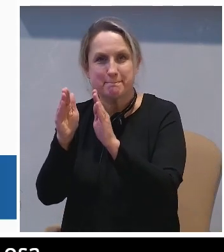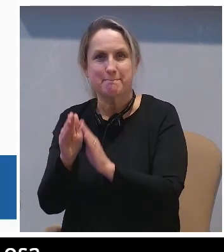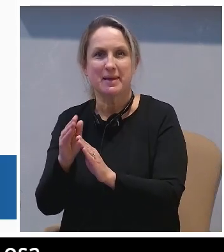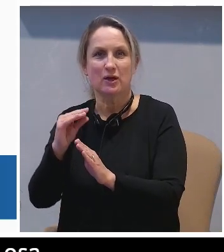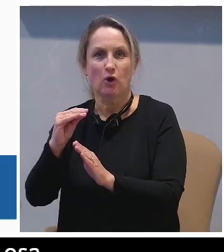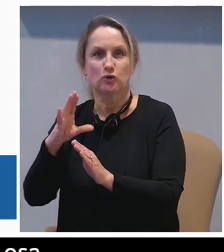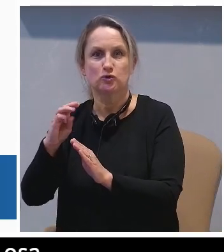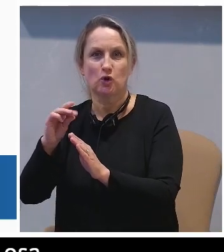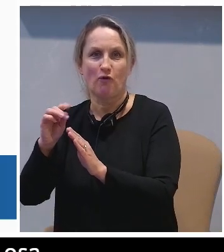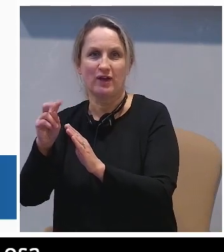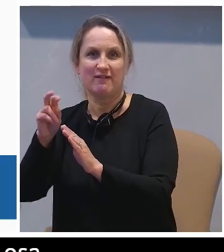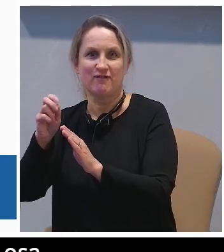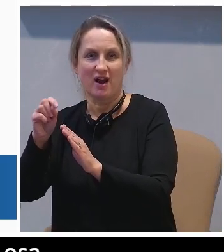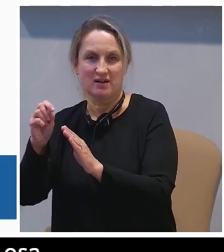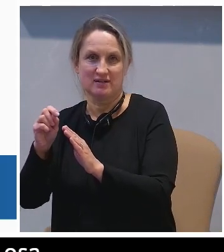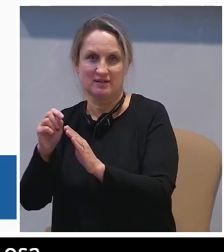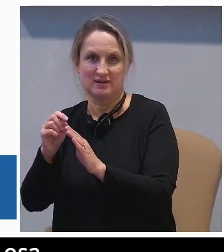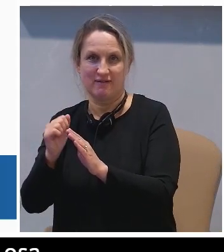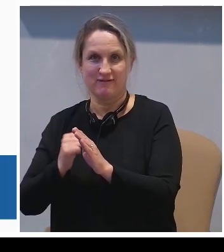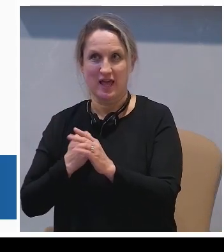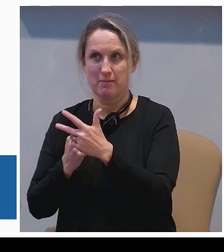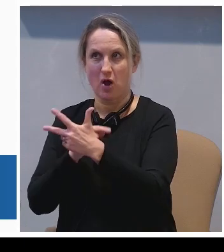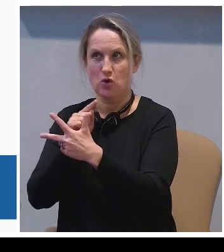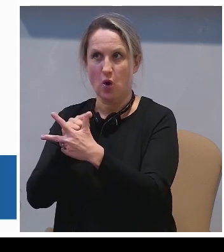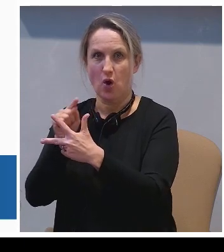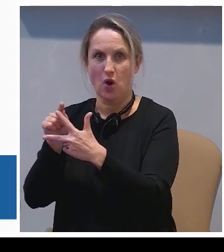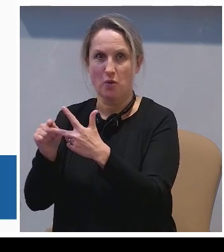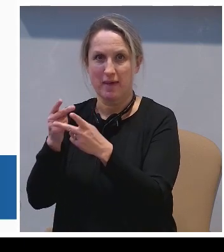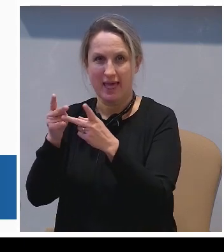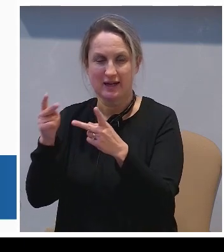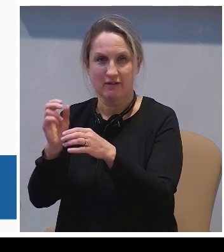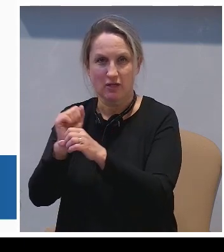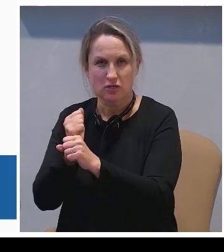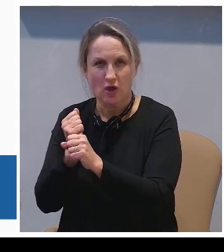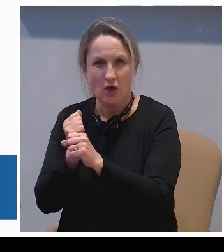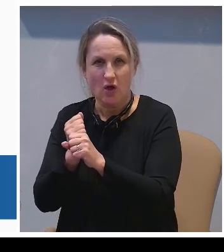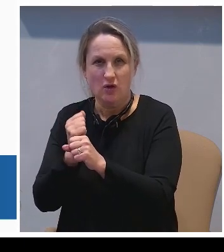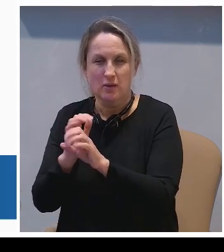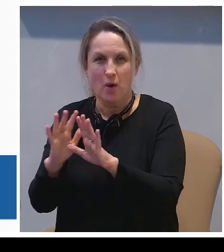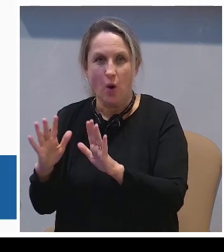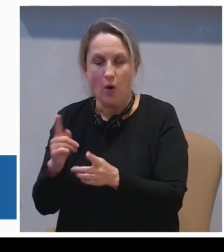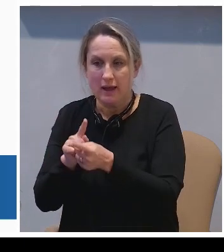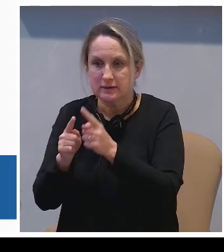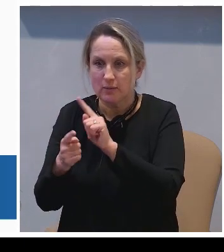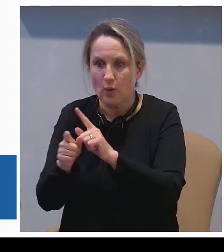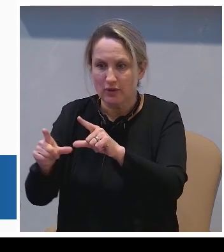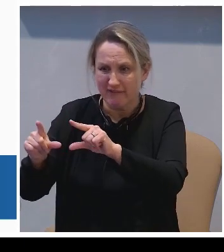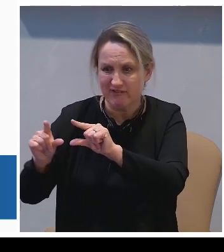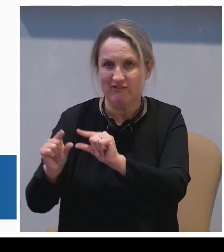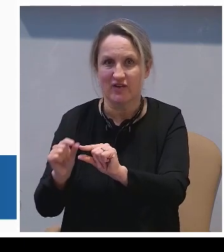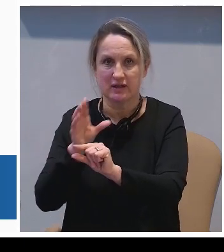töötanud. A, we Nii et compare it with kasutataksegi the siis mini- ja truncated proteins mikrodüstrofiini ja nendest siis üks on called micro and jõudnud mini